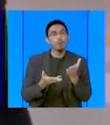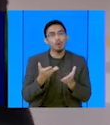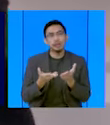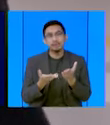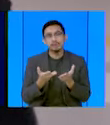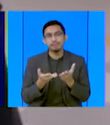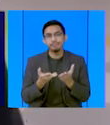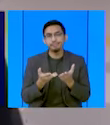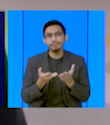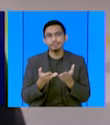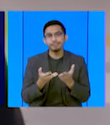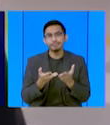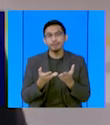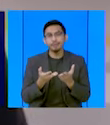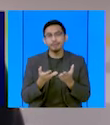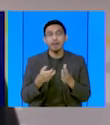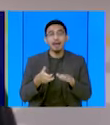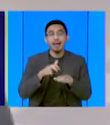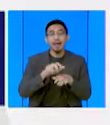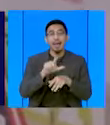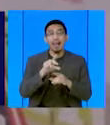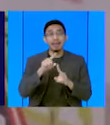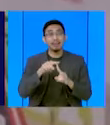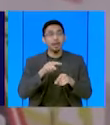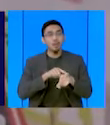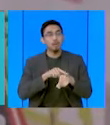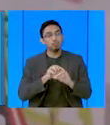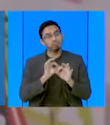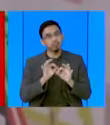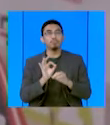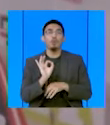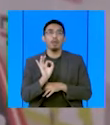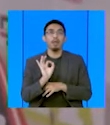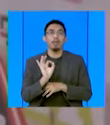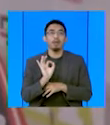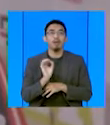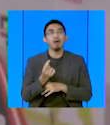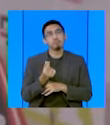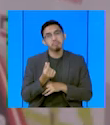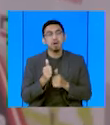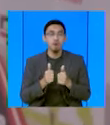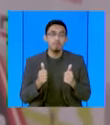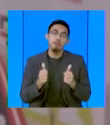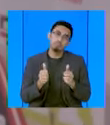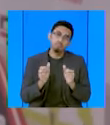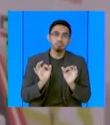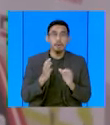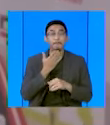tidak se-efisien LRT gitu, jadi masih oke lah. Kemudian tarif promo LRT Jabodetabek sebelumnya ini dipatok dengan